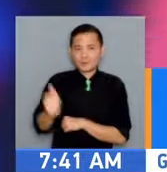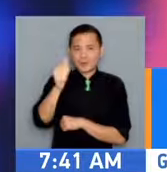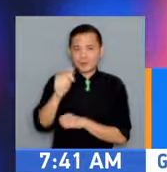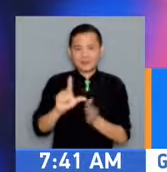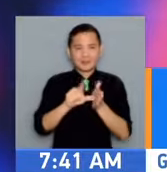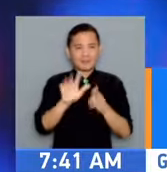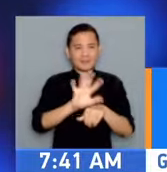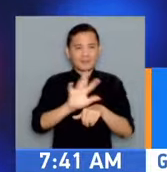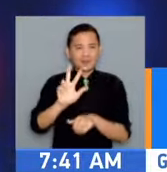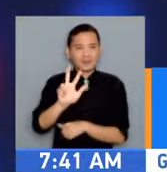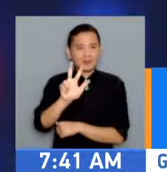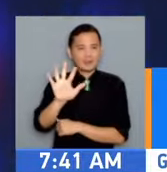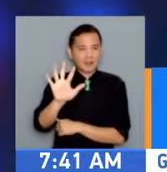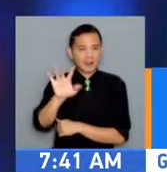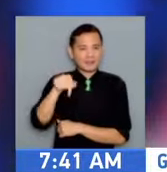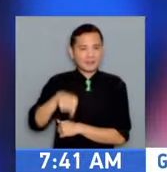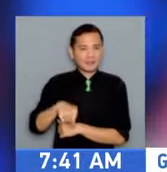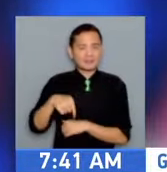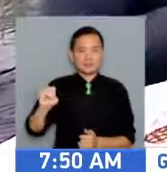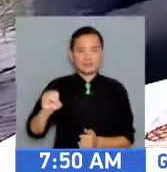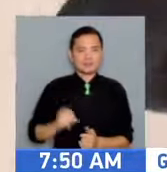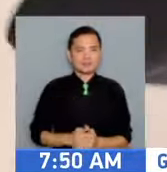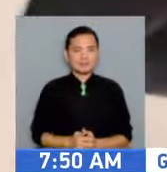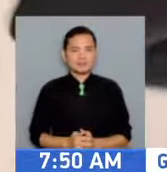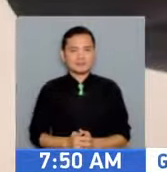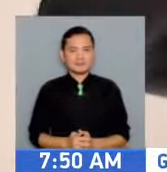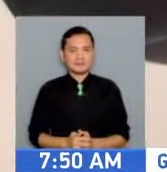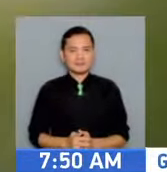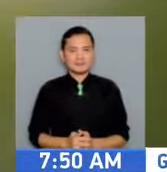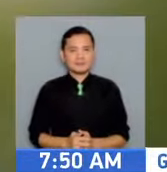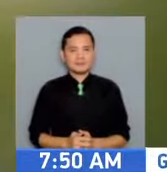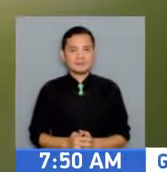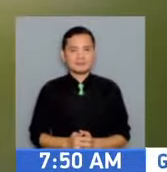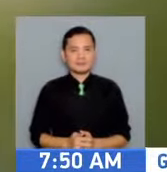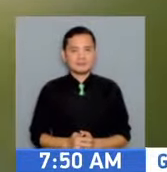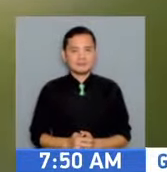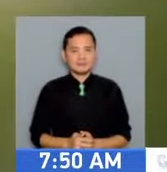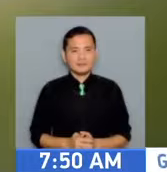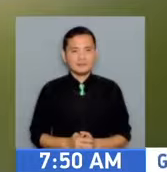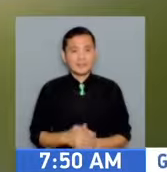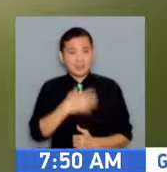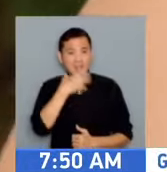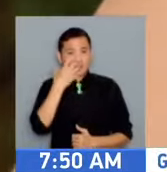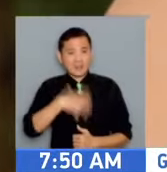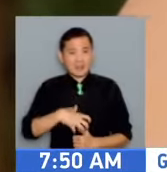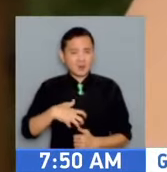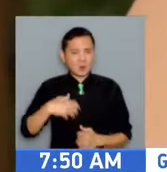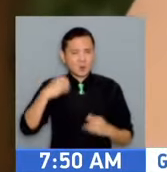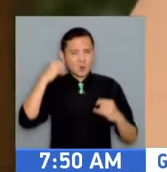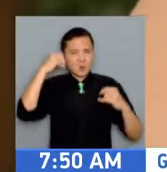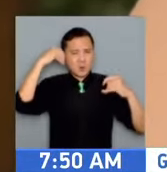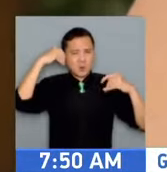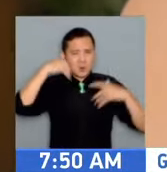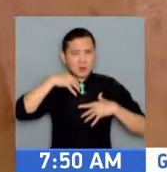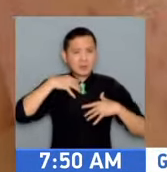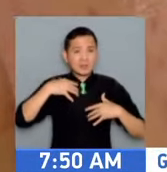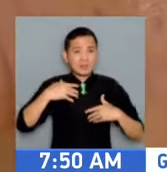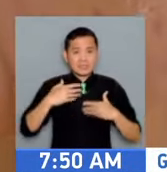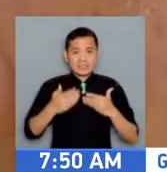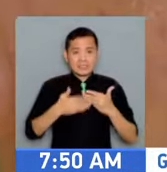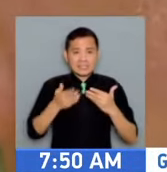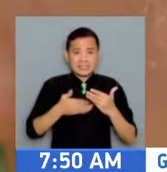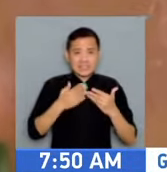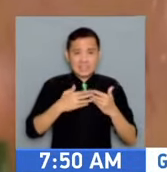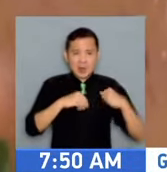dito sa GMA. Mainit ang panahon kagaya ngayon, ang ating balat madaling pagpawisan.